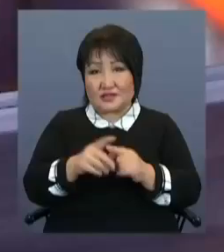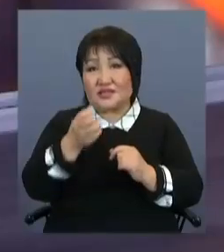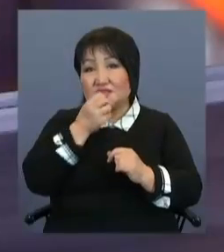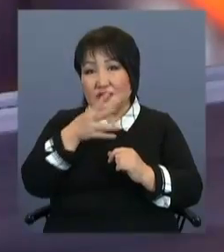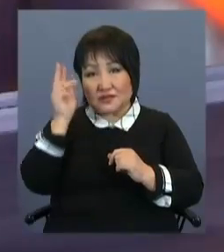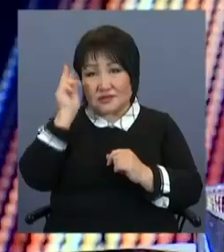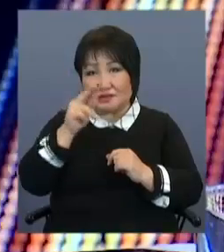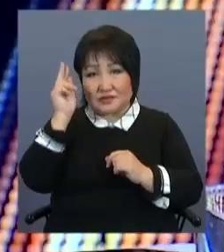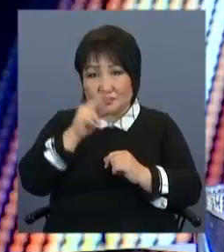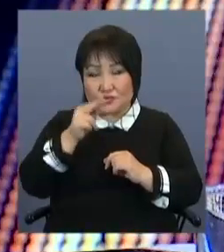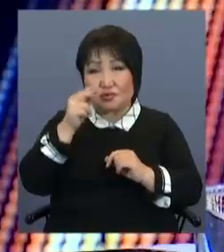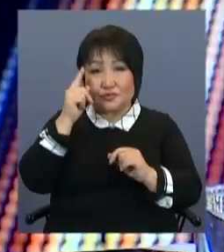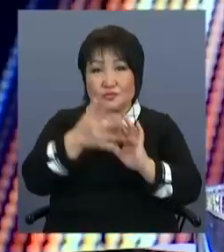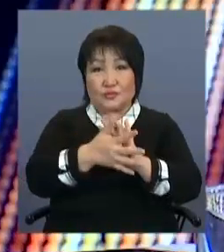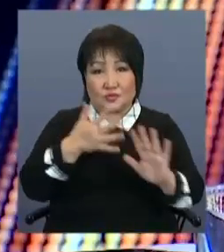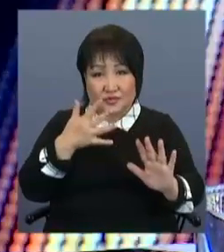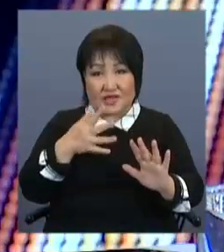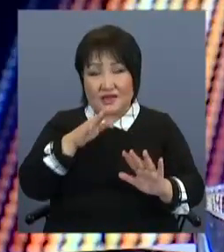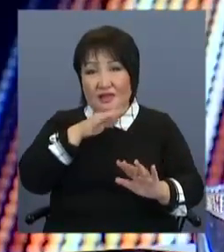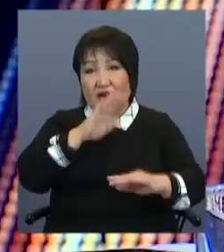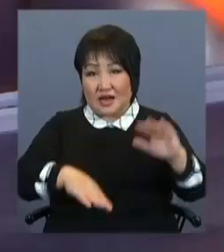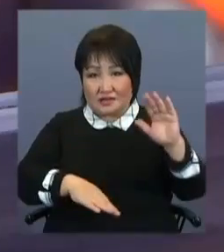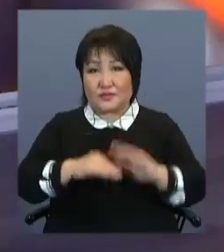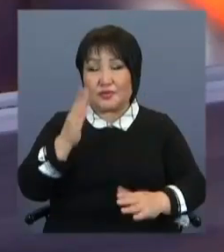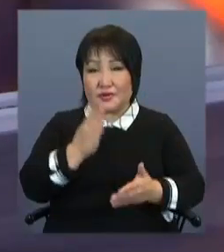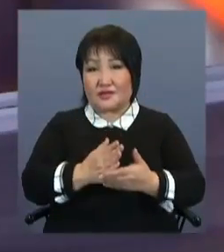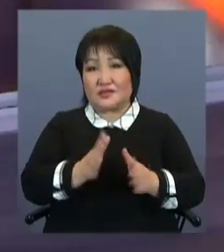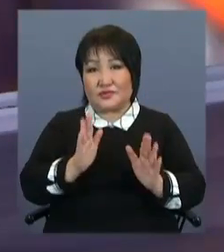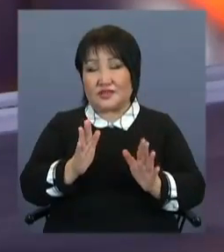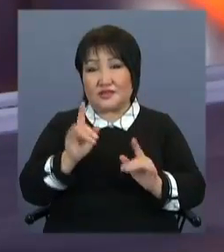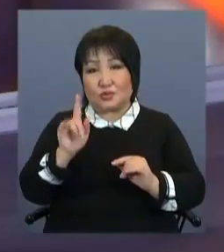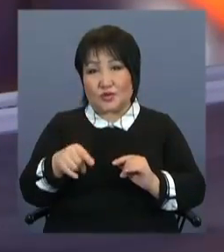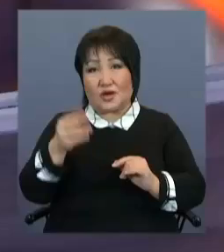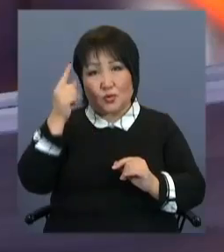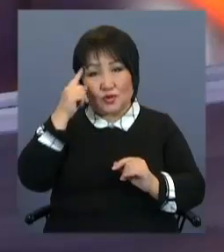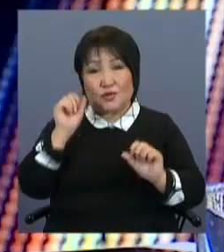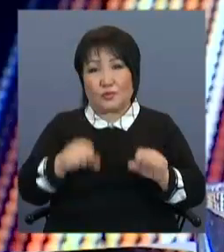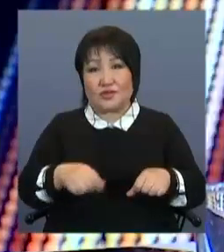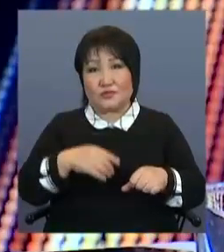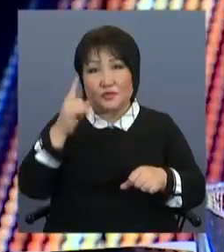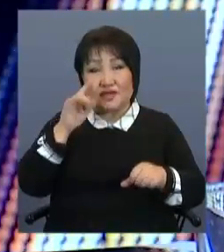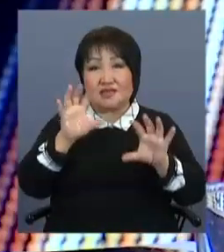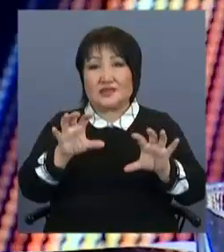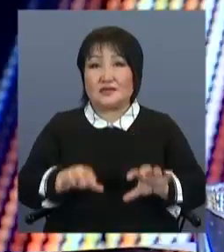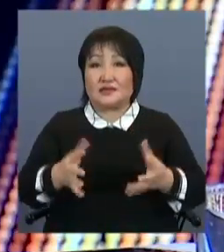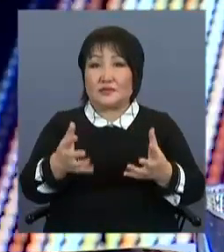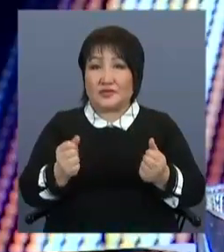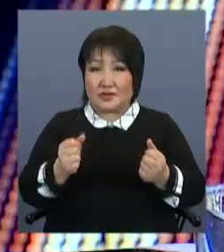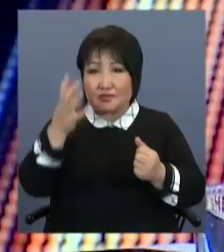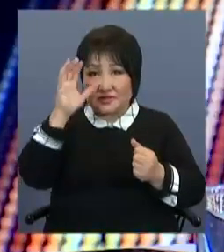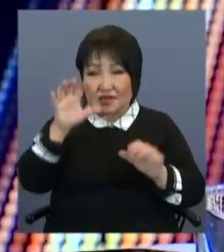кәсібилігі мен ойымша осы дұрыс болады шығар деп ойлаймын. Заң қабылданды, заңды орындау керек, ал бірақ әлде